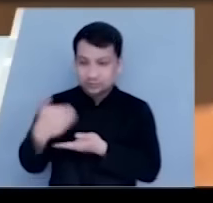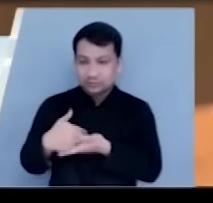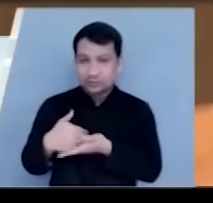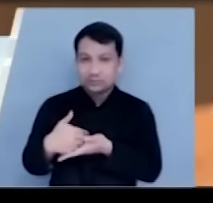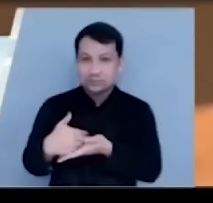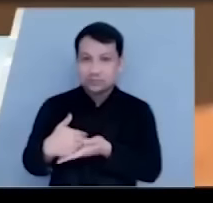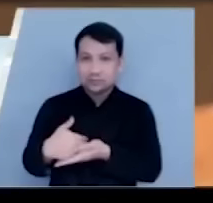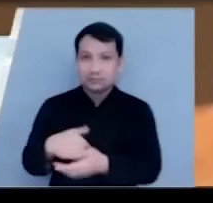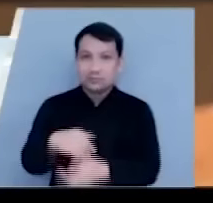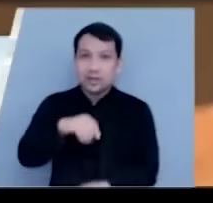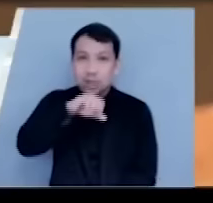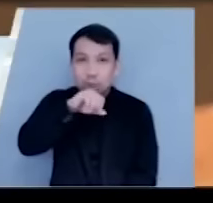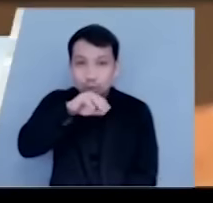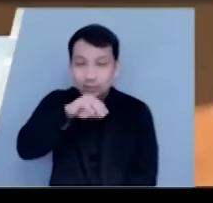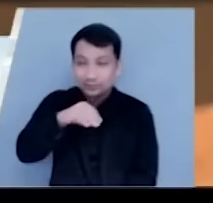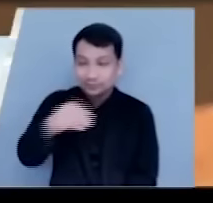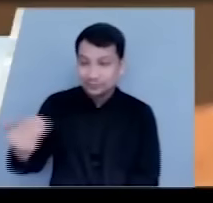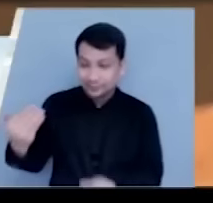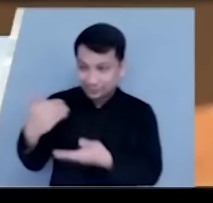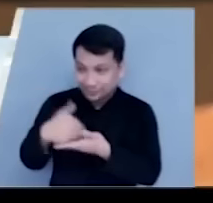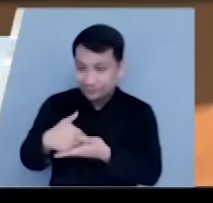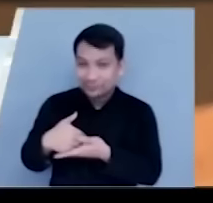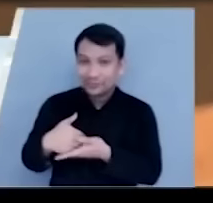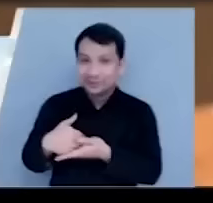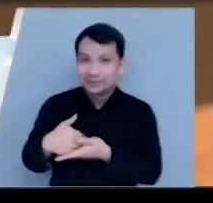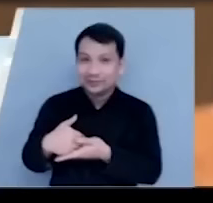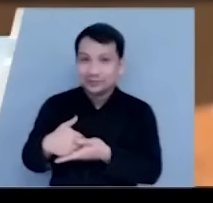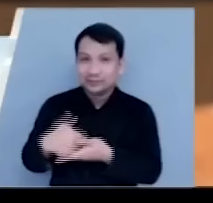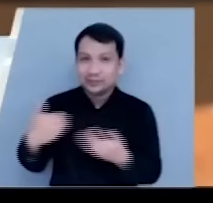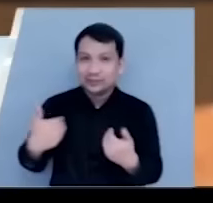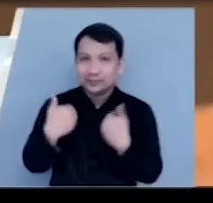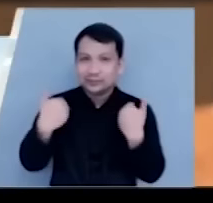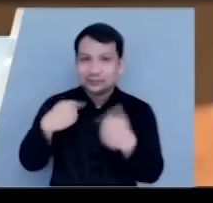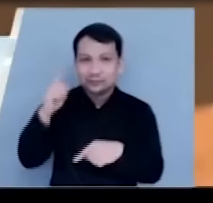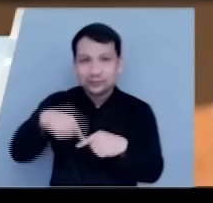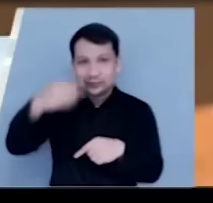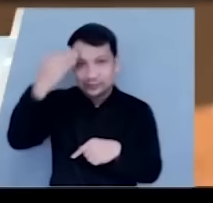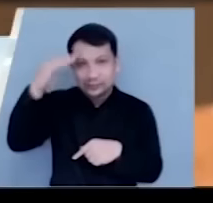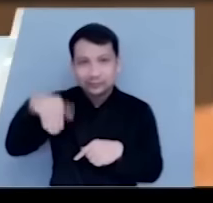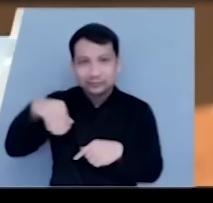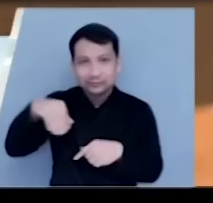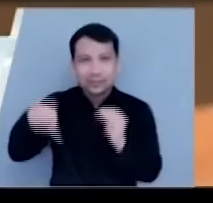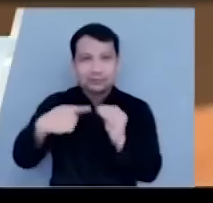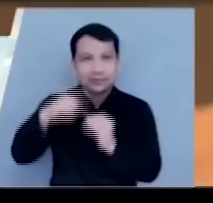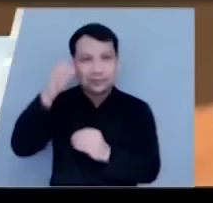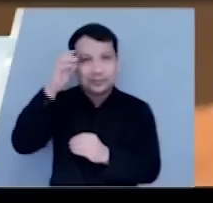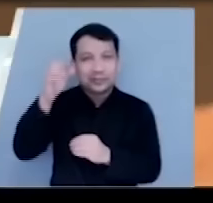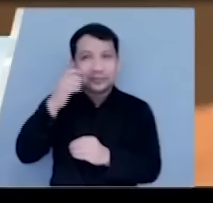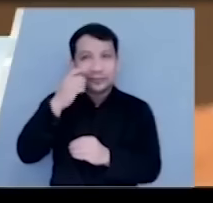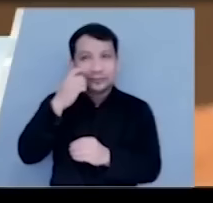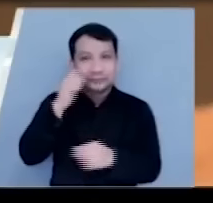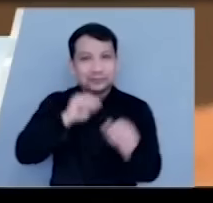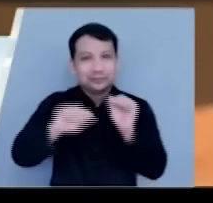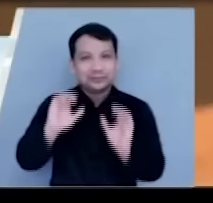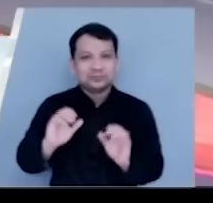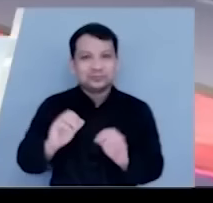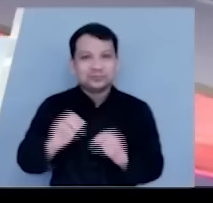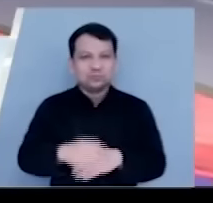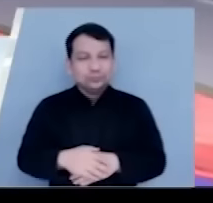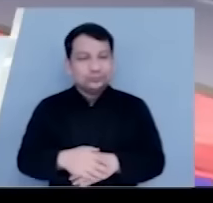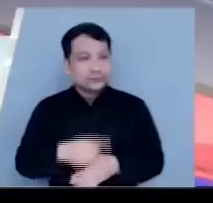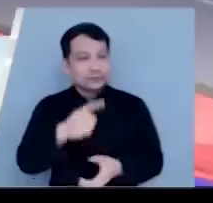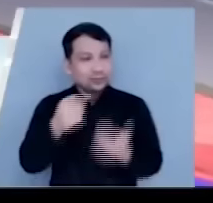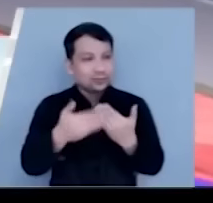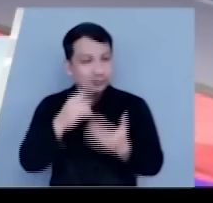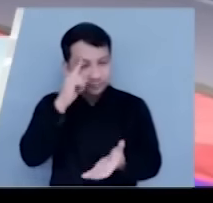lola. Mga lola or yung mga super bata po talaga na hindi nila alam yung concept ng acting, parang naniniwala po silang doktor